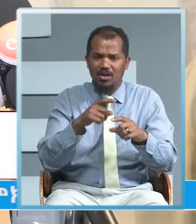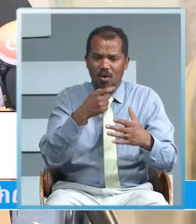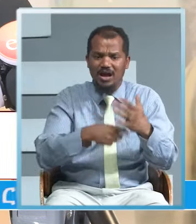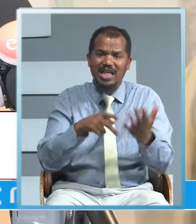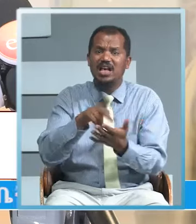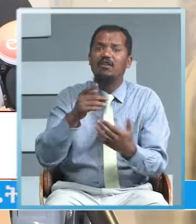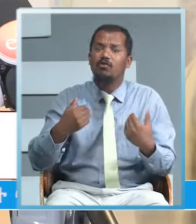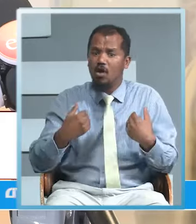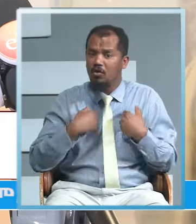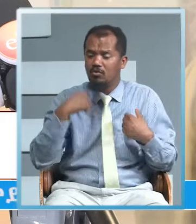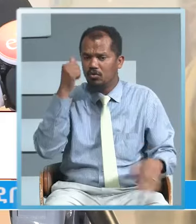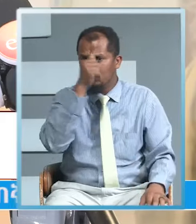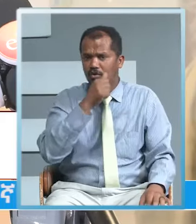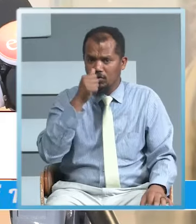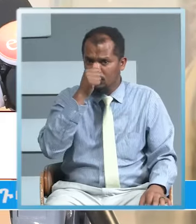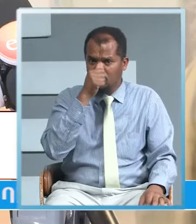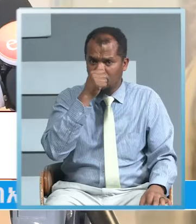እየከፈሉ ያሉ ኢትዮጵያ